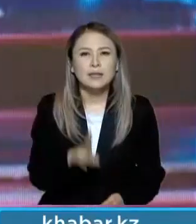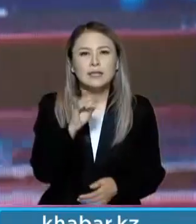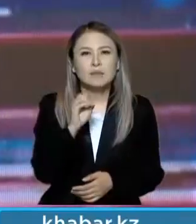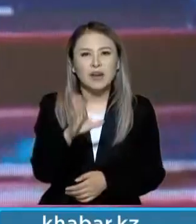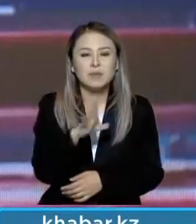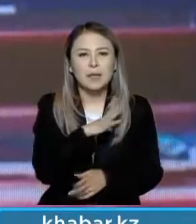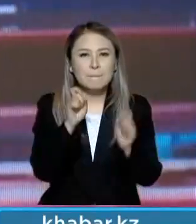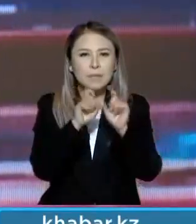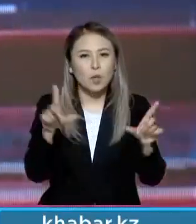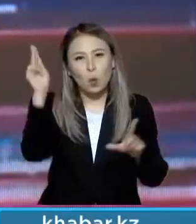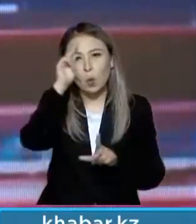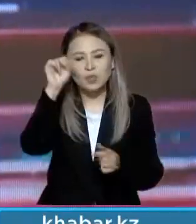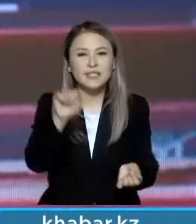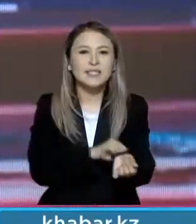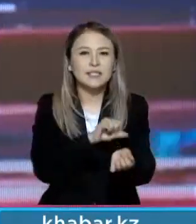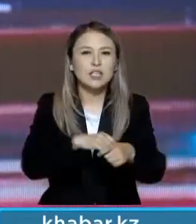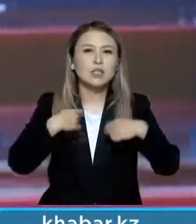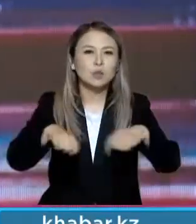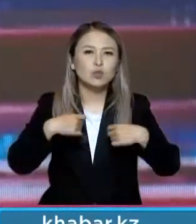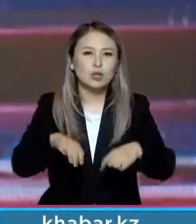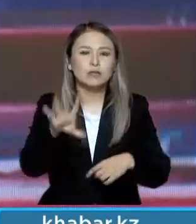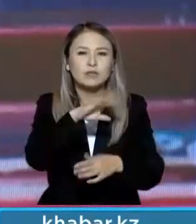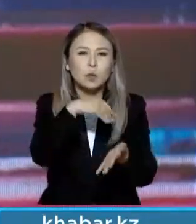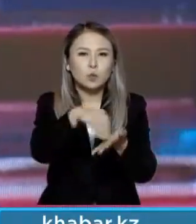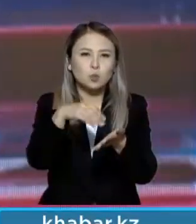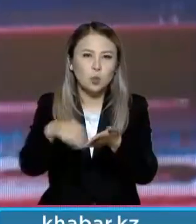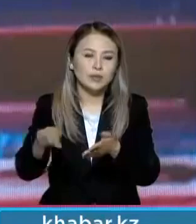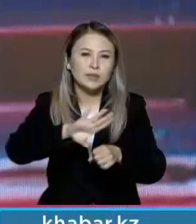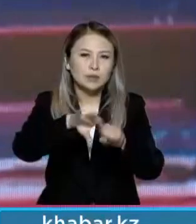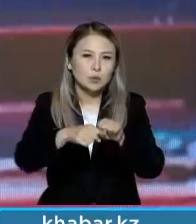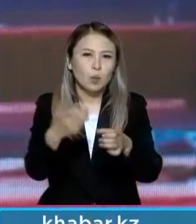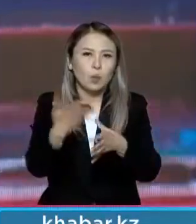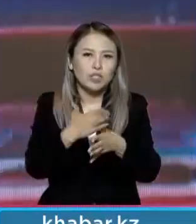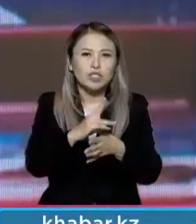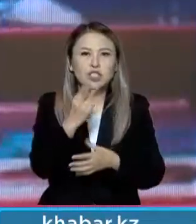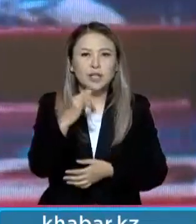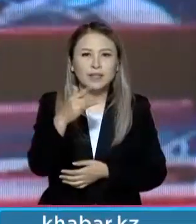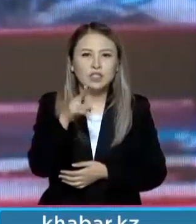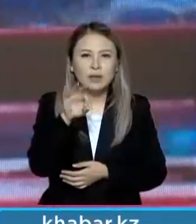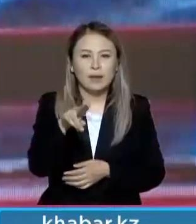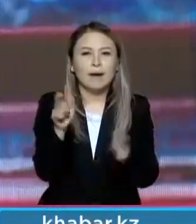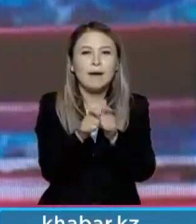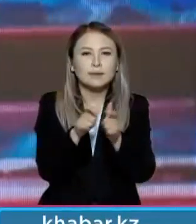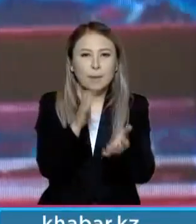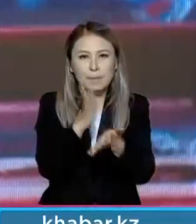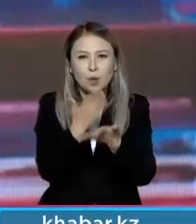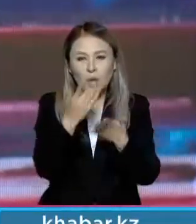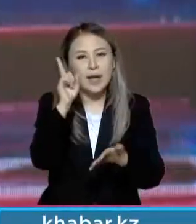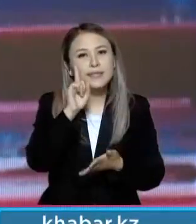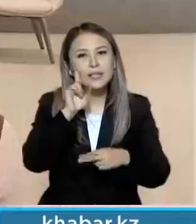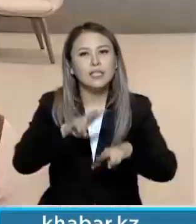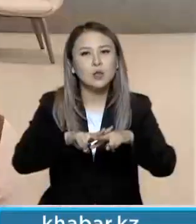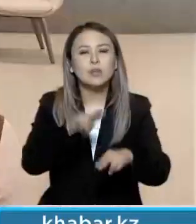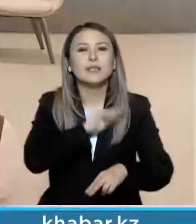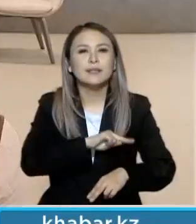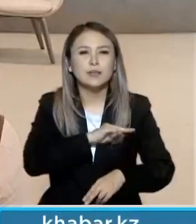Назарбаев зияткерлік мектебінің оқушылары, есірткі сатушылар мен тұтынушылардың жолын кесуге көмектесетін диджитал карта ұсынды. Ол әзірге елордада